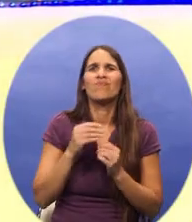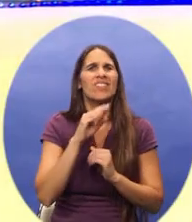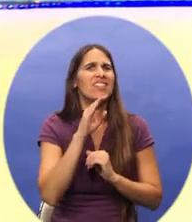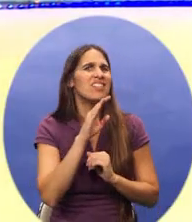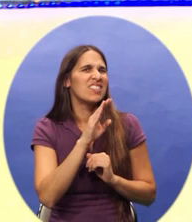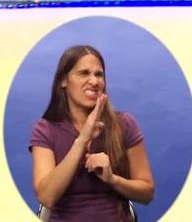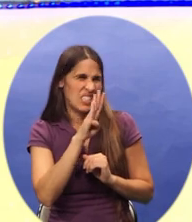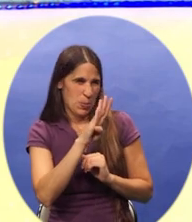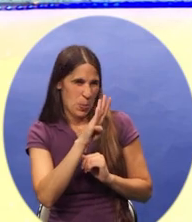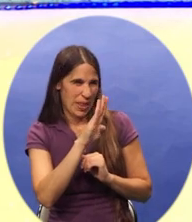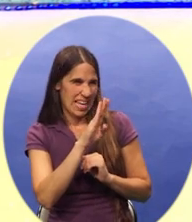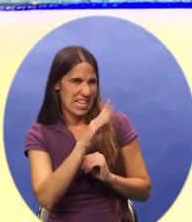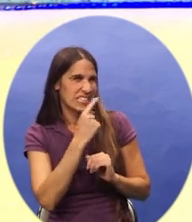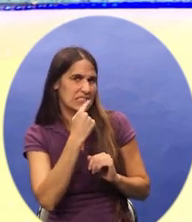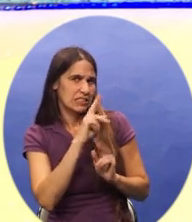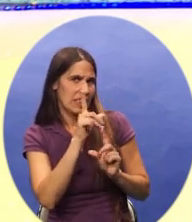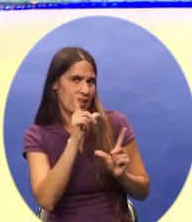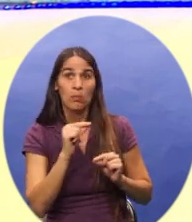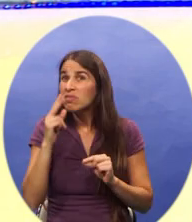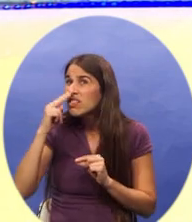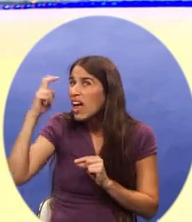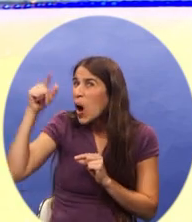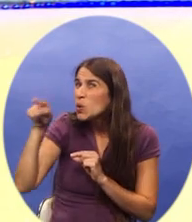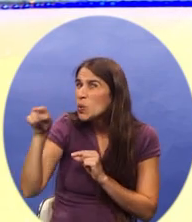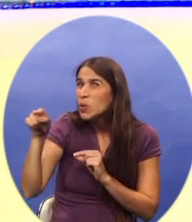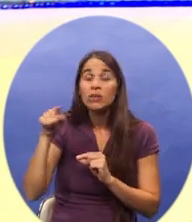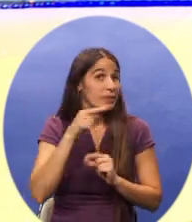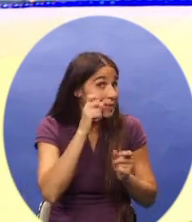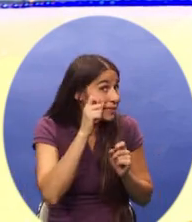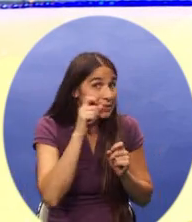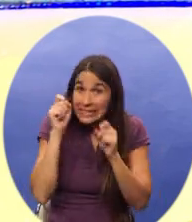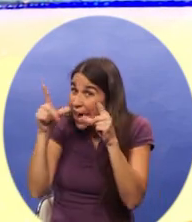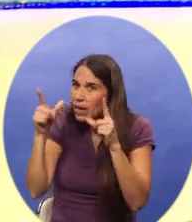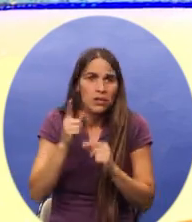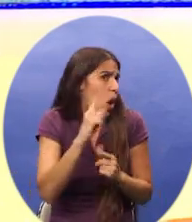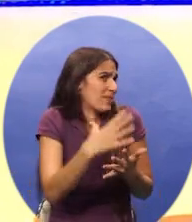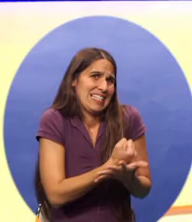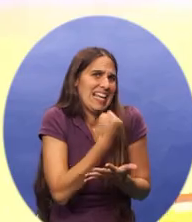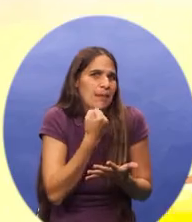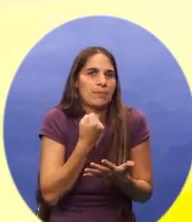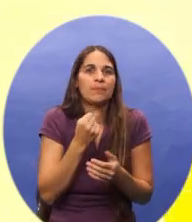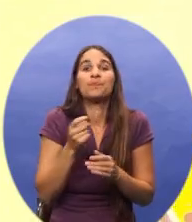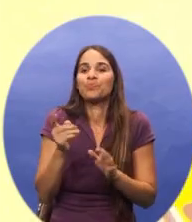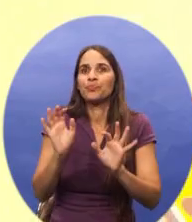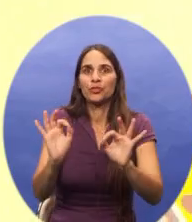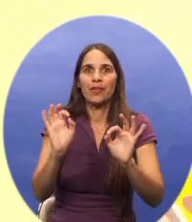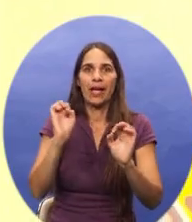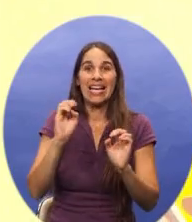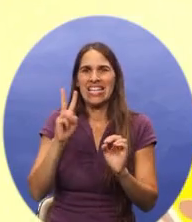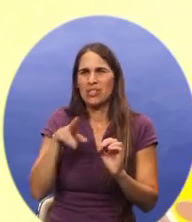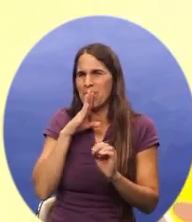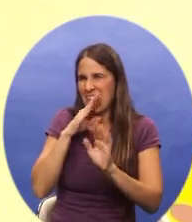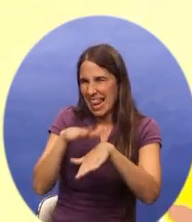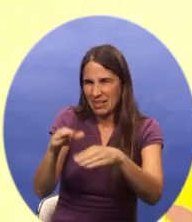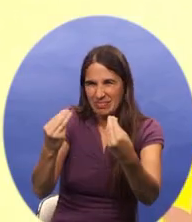קרה? בוא נקרא לו נרדם. זה הוא נוחם? כן. אז תאיר. אנחנו לא מצליחים. טוב, טוב, אני בא, אני כבר